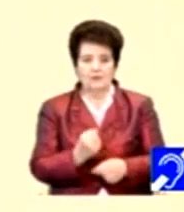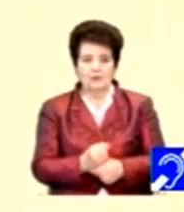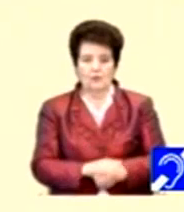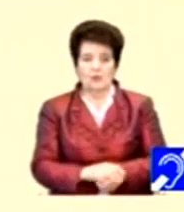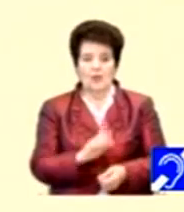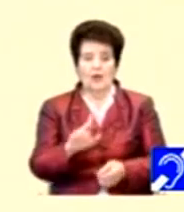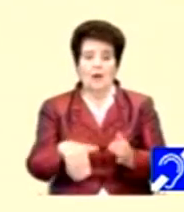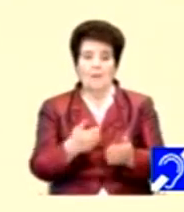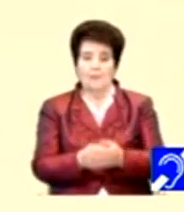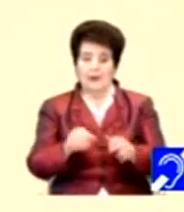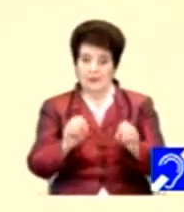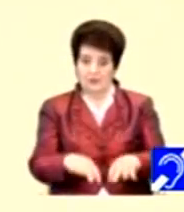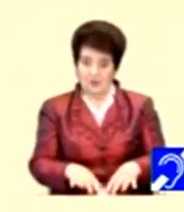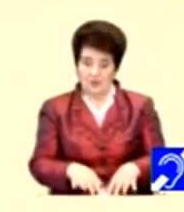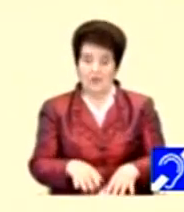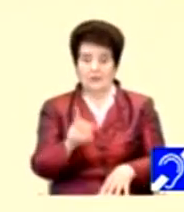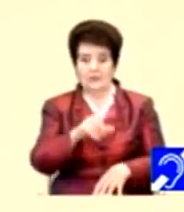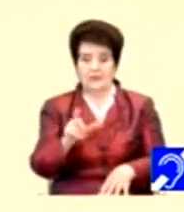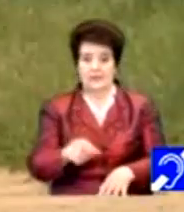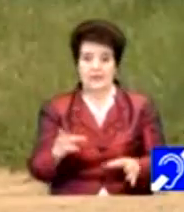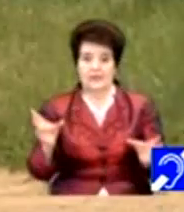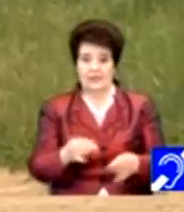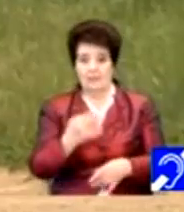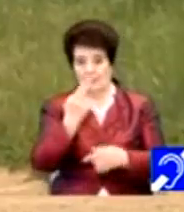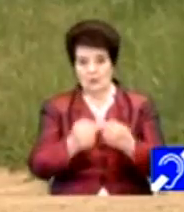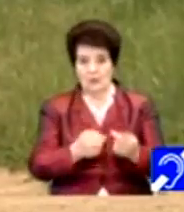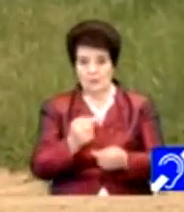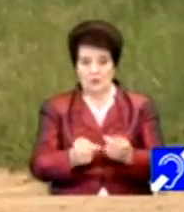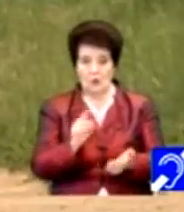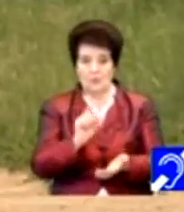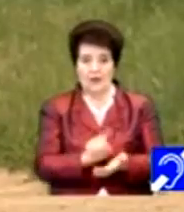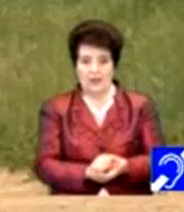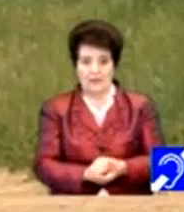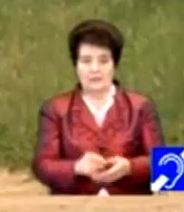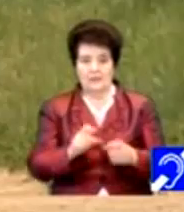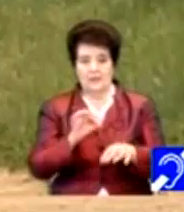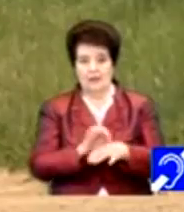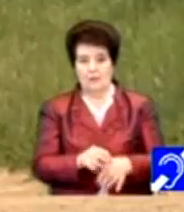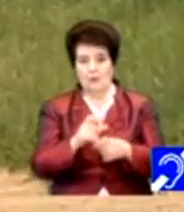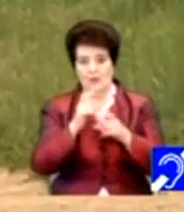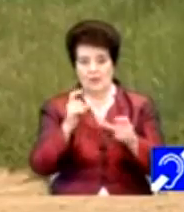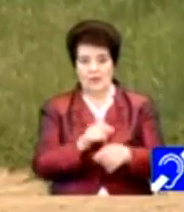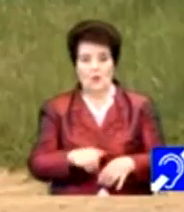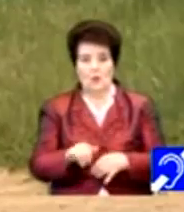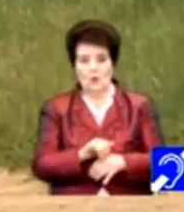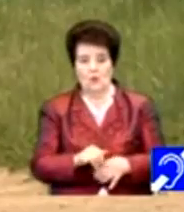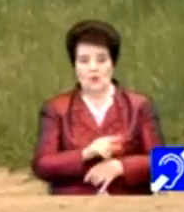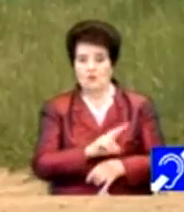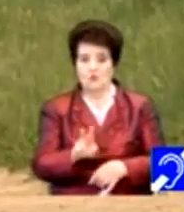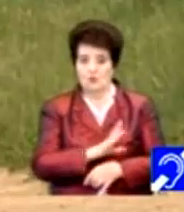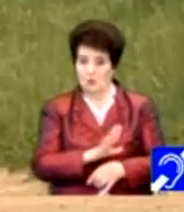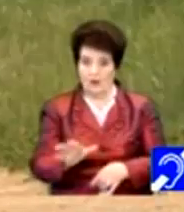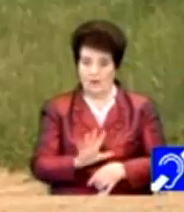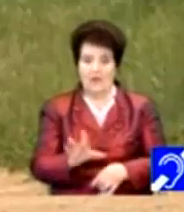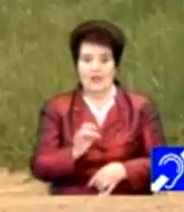vom ajunge la astfel de decizii radicale, cetățenii trebuie să se obișnuiască cu obligativitatea de a purta mască oriunde. De altfel, cei care nu o vor